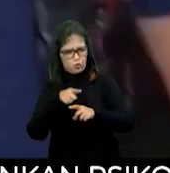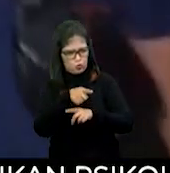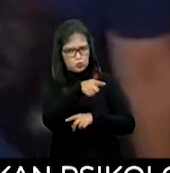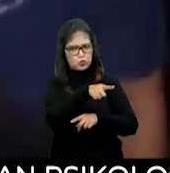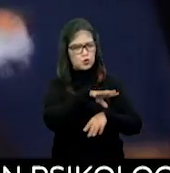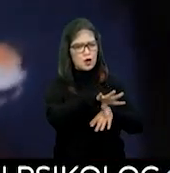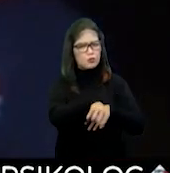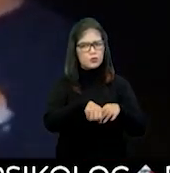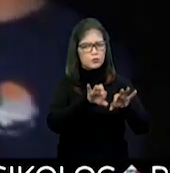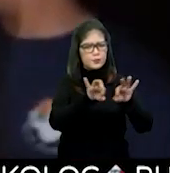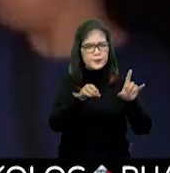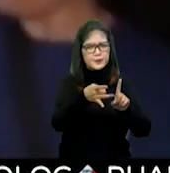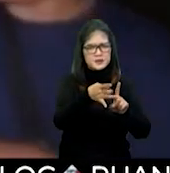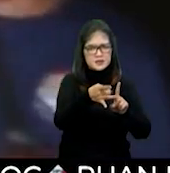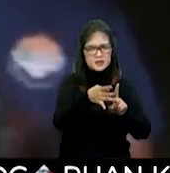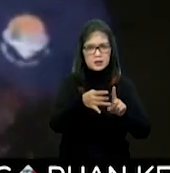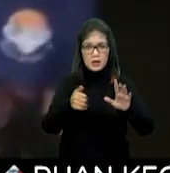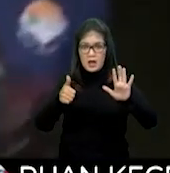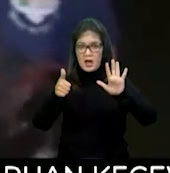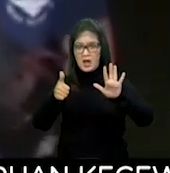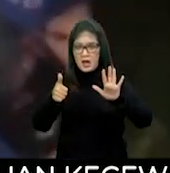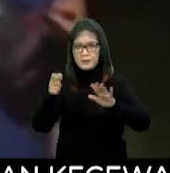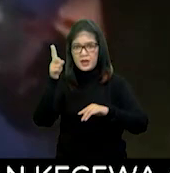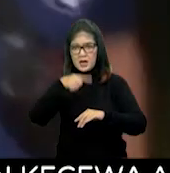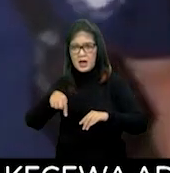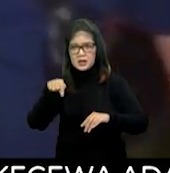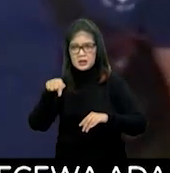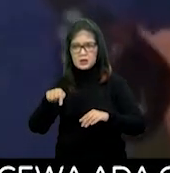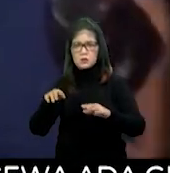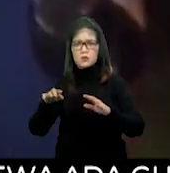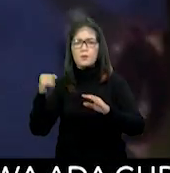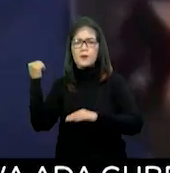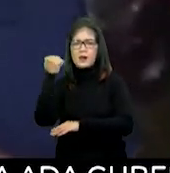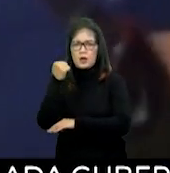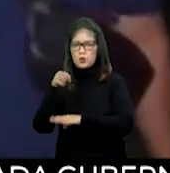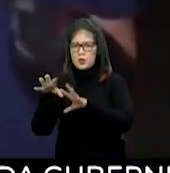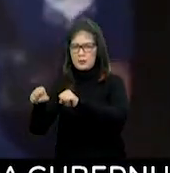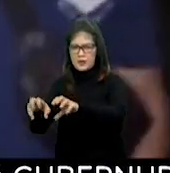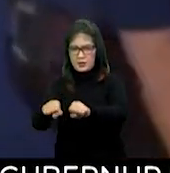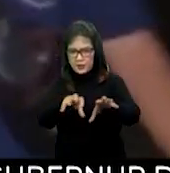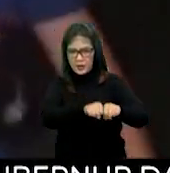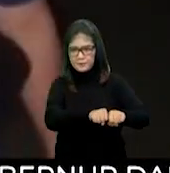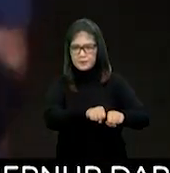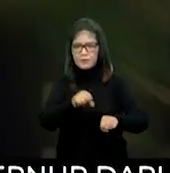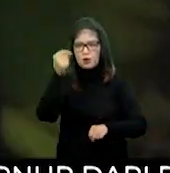4 dari 6 pelaku dibekuk petugas reserse kriminal Polsek Tramajaya beserta anggota Jantras Mapolres Metro Bekasi.